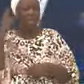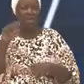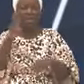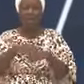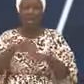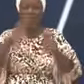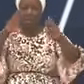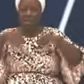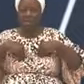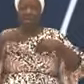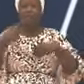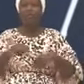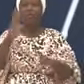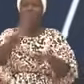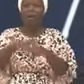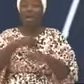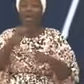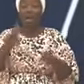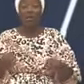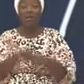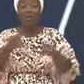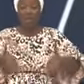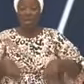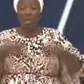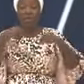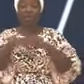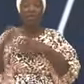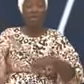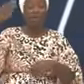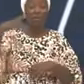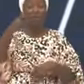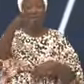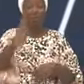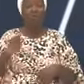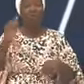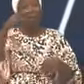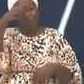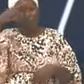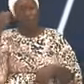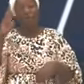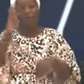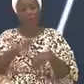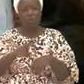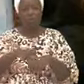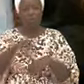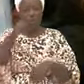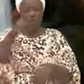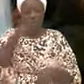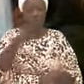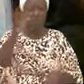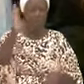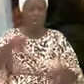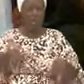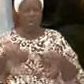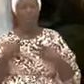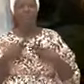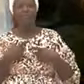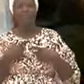tu vis dans la grâce de dieu accorde l'avertissement tu vivras